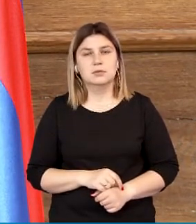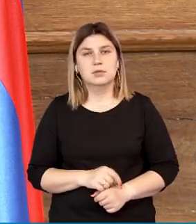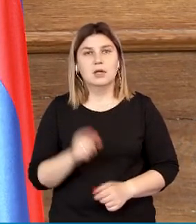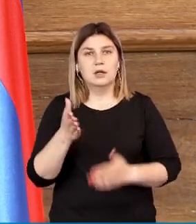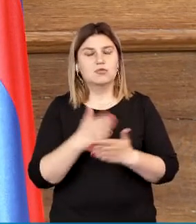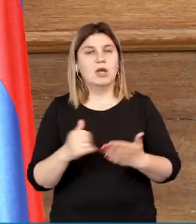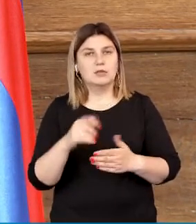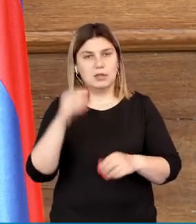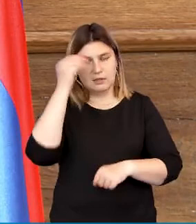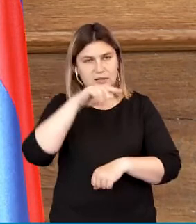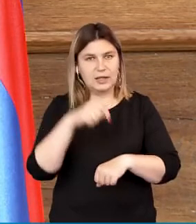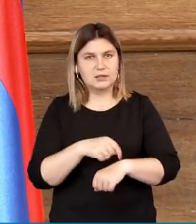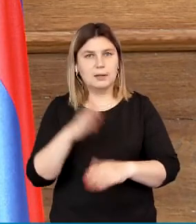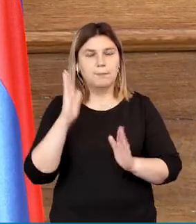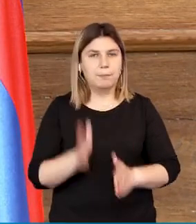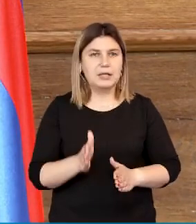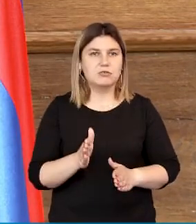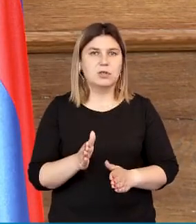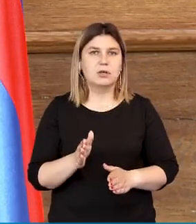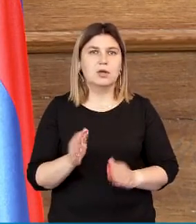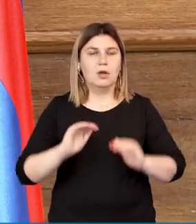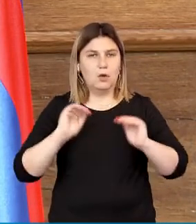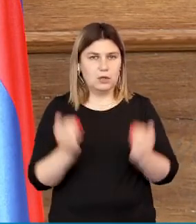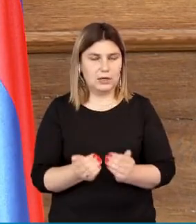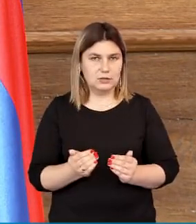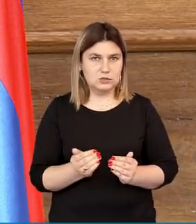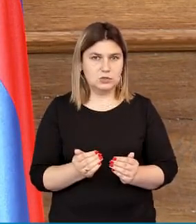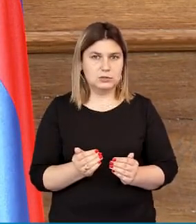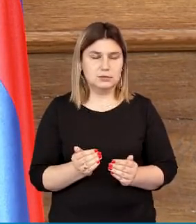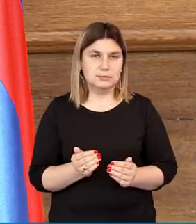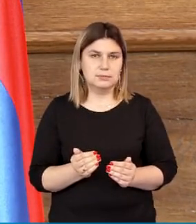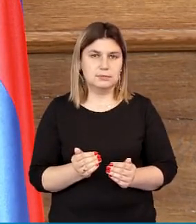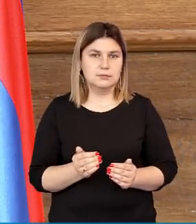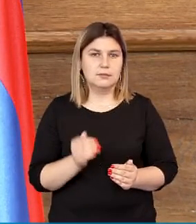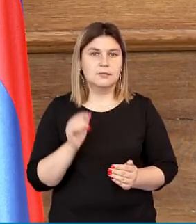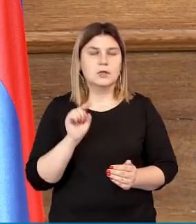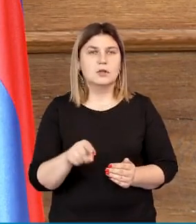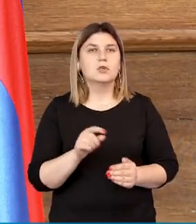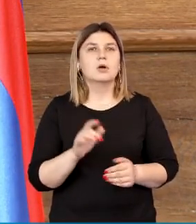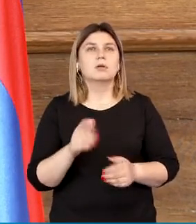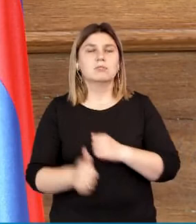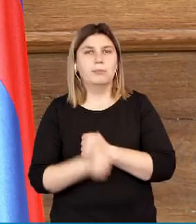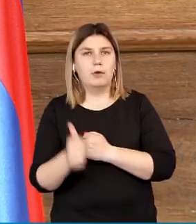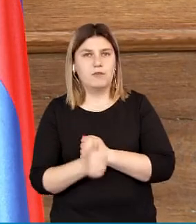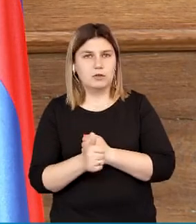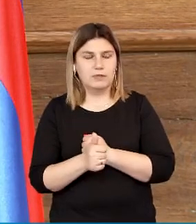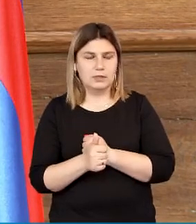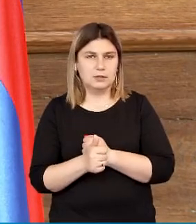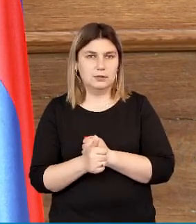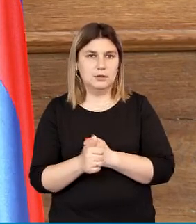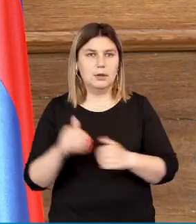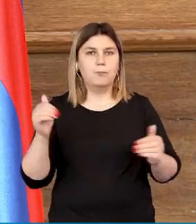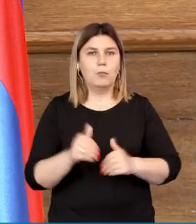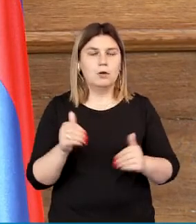część z tych lekcji no, będzie w jakiś sposób ograniczana. To wynika przede wszystkim z